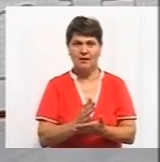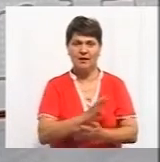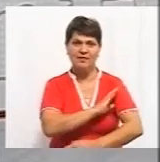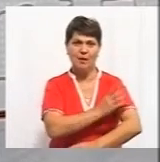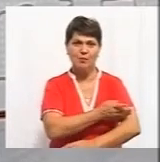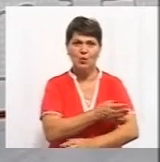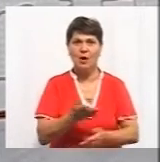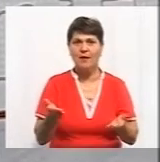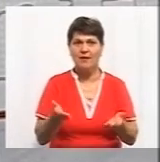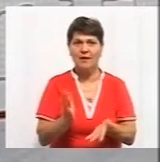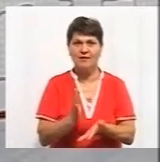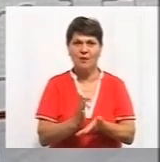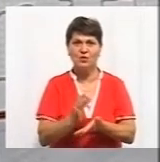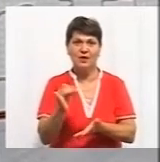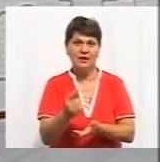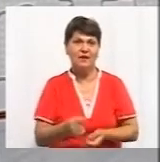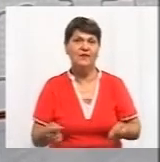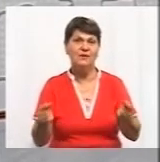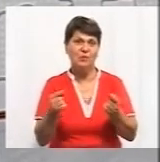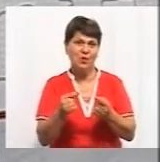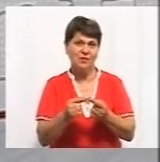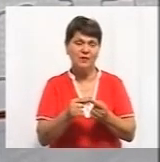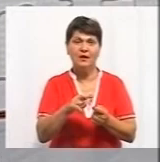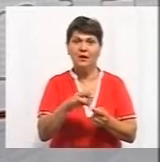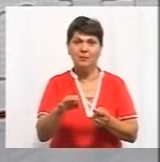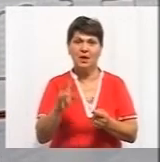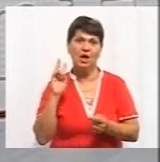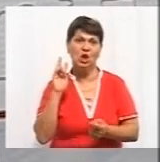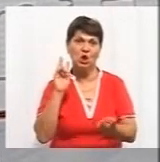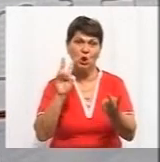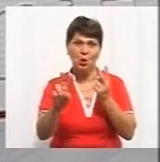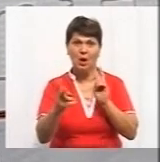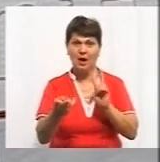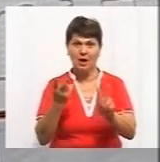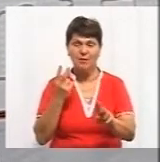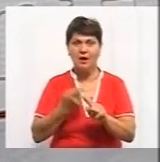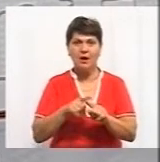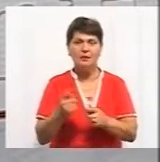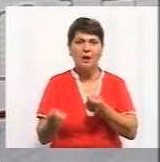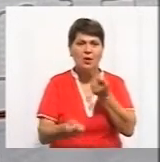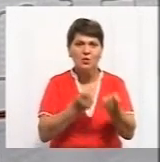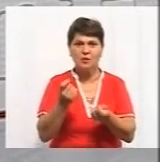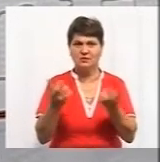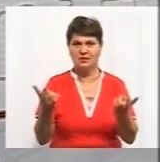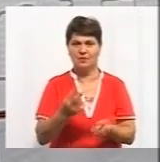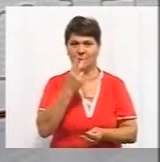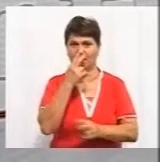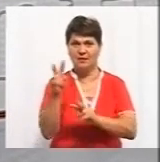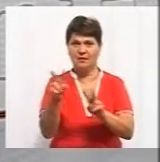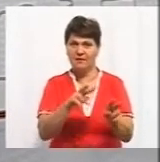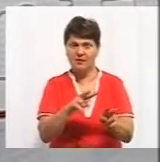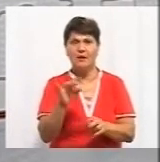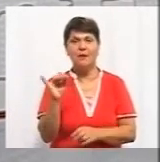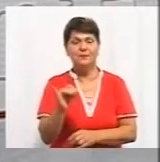напруга, яка знаходиться, і відповідно при русі тролейбусів всі ці нюанси треба дивитися. Ну і